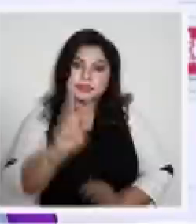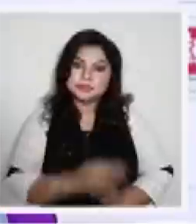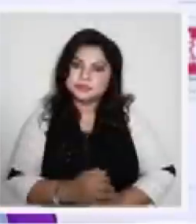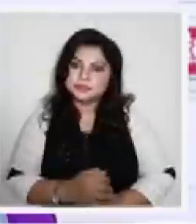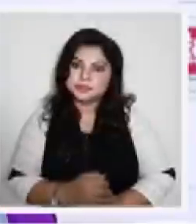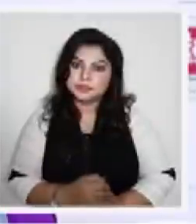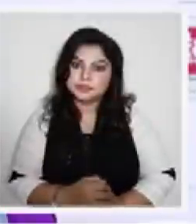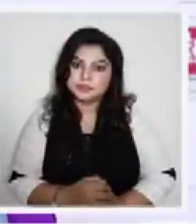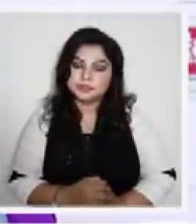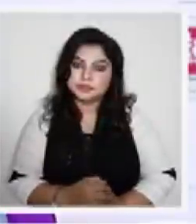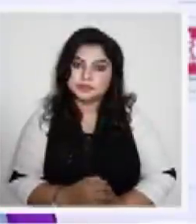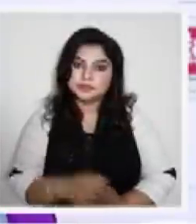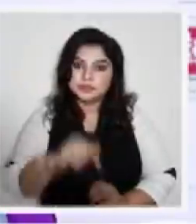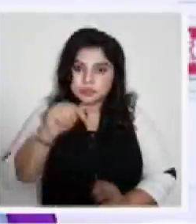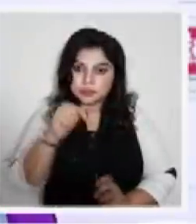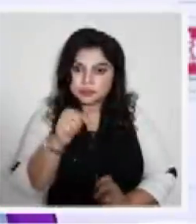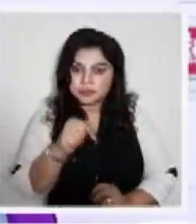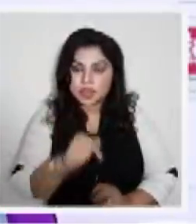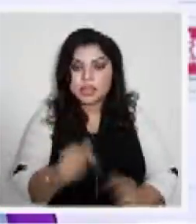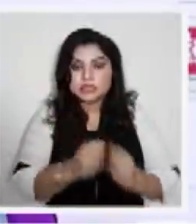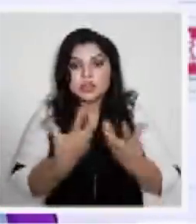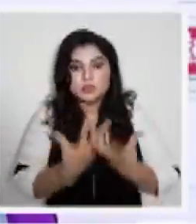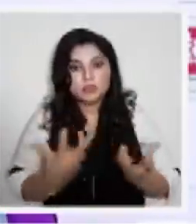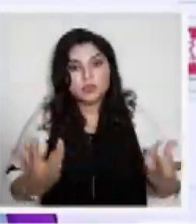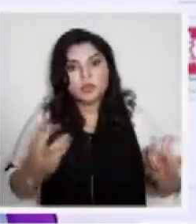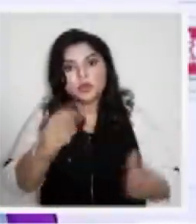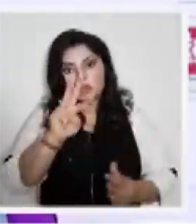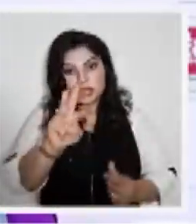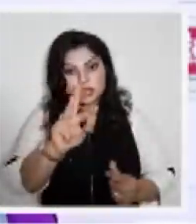সরঞ্জাম যা মজুদ আছে, সর্বমোট মজুদ আছে 3টি